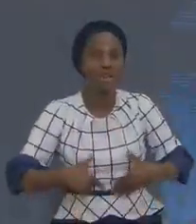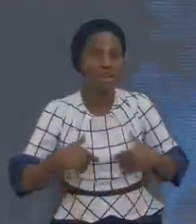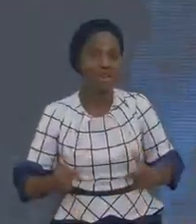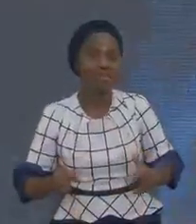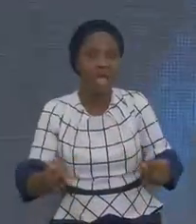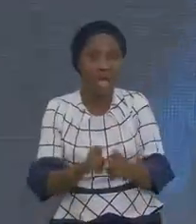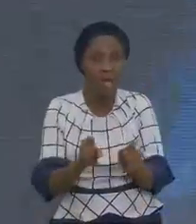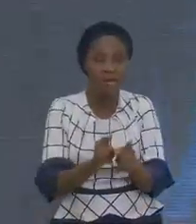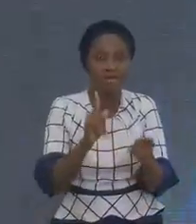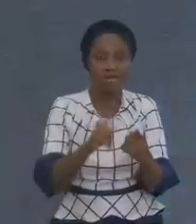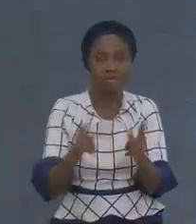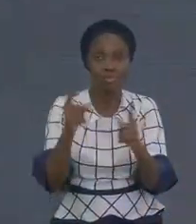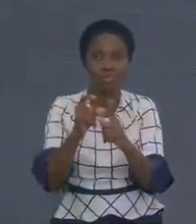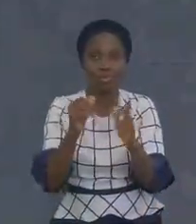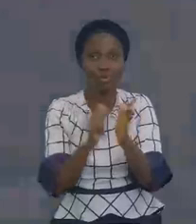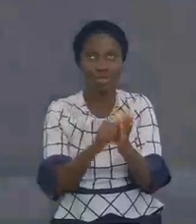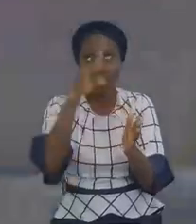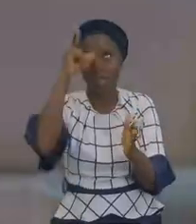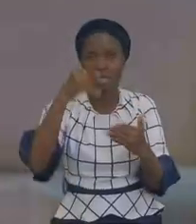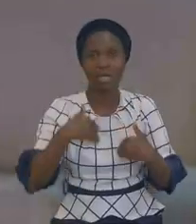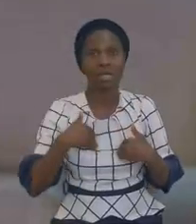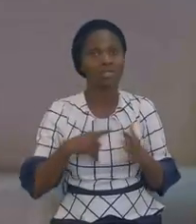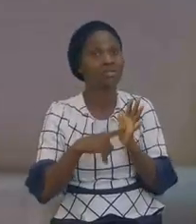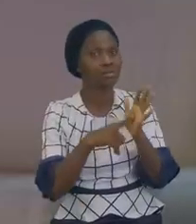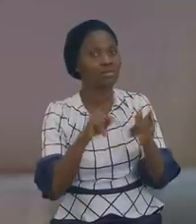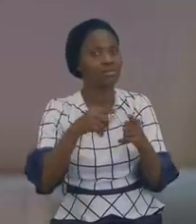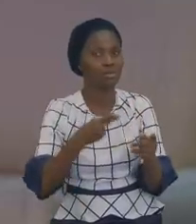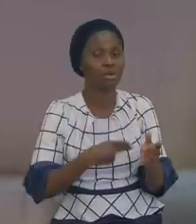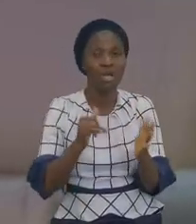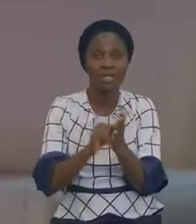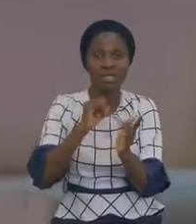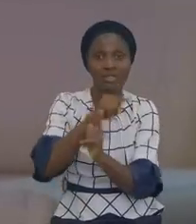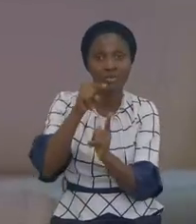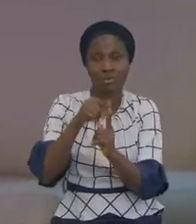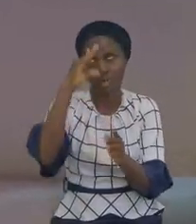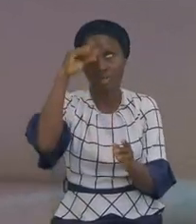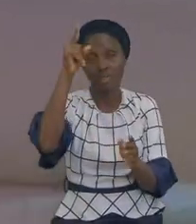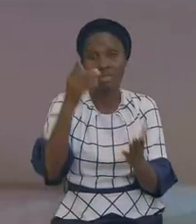c'est en ce moment-là qui nous conduit à cette terre plus haute.